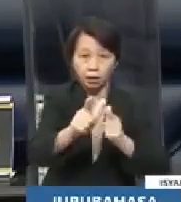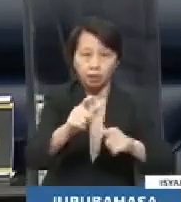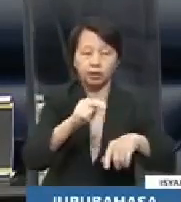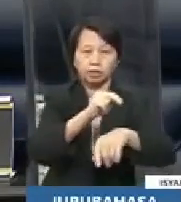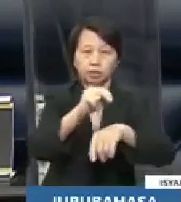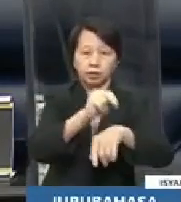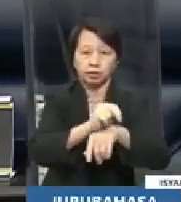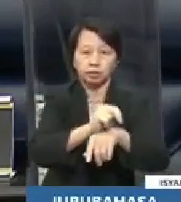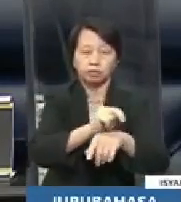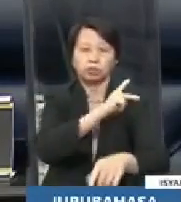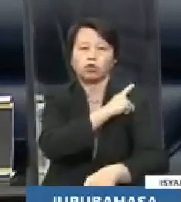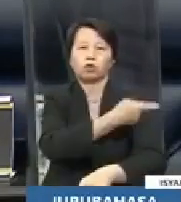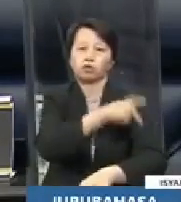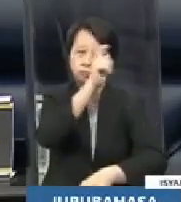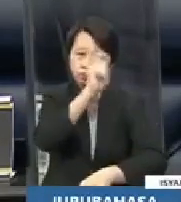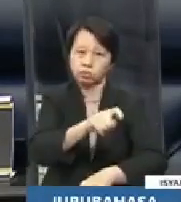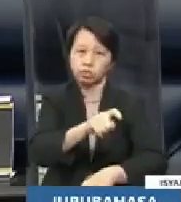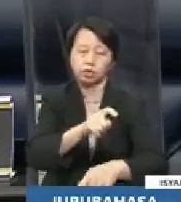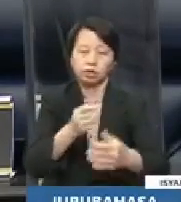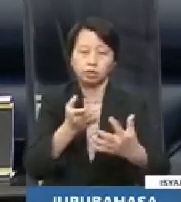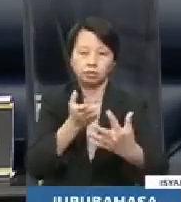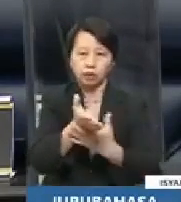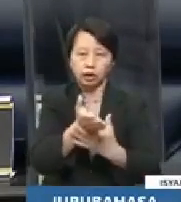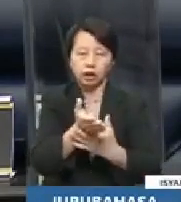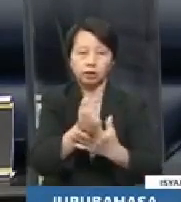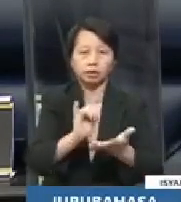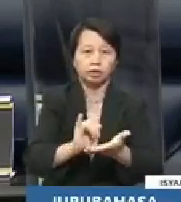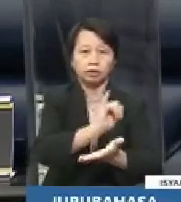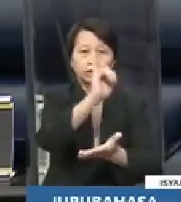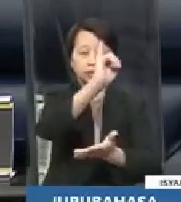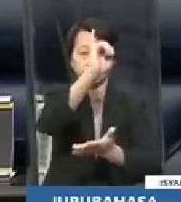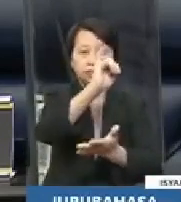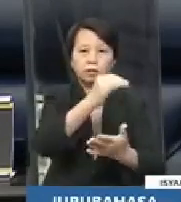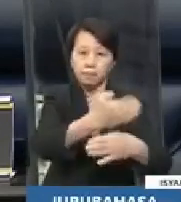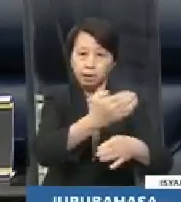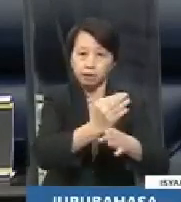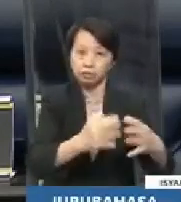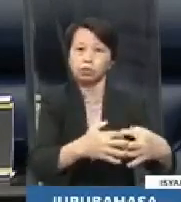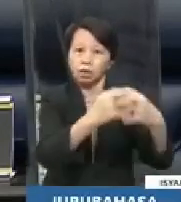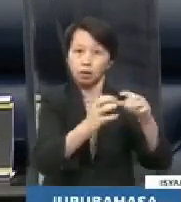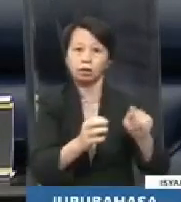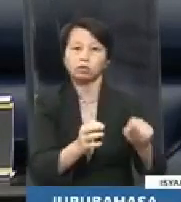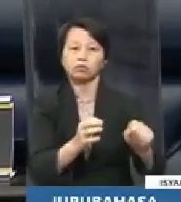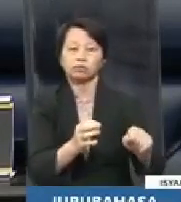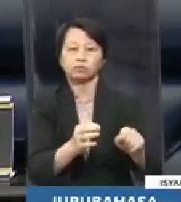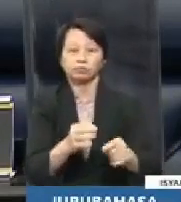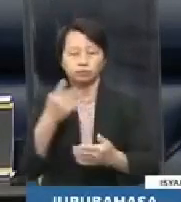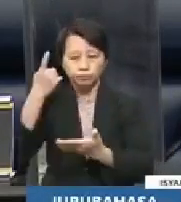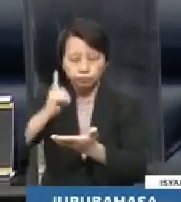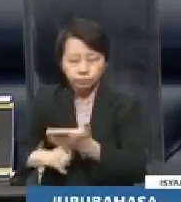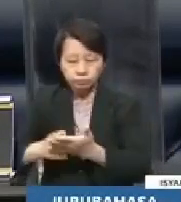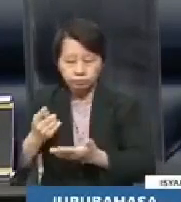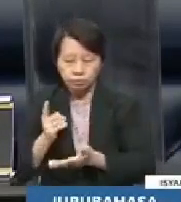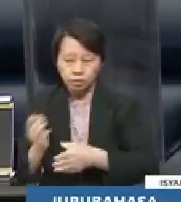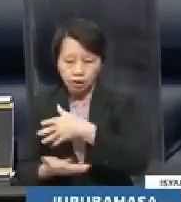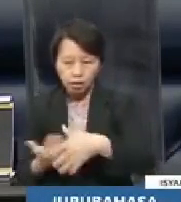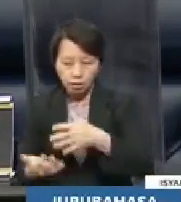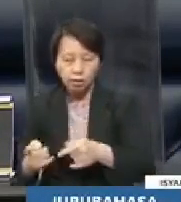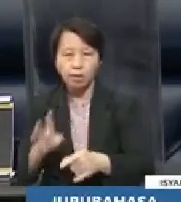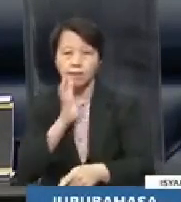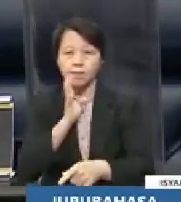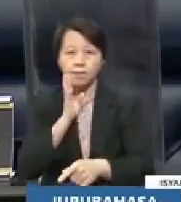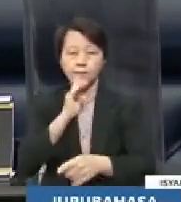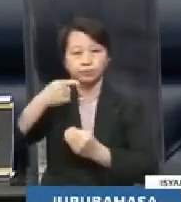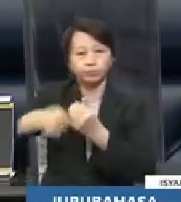nasional authority melalui kerangka institusi yang dibentuk selain itu juga keputusan rundingan untuk mengatur